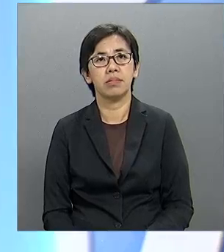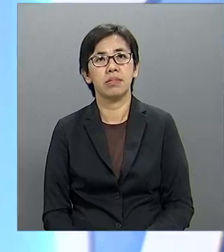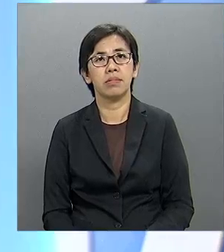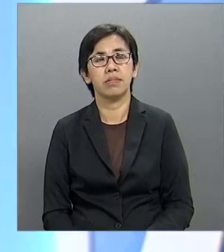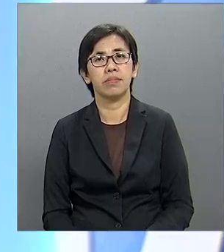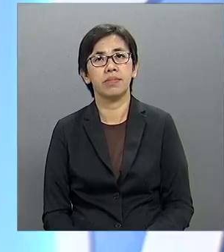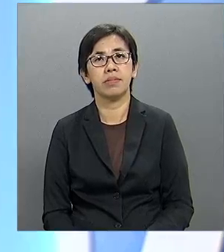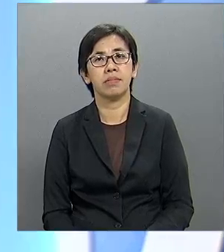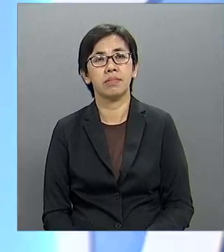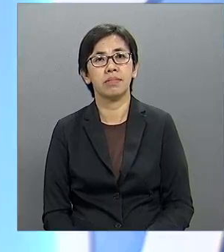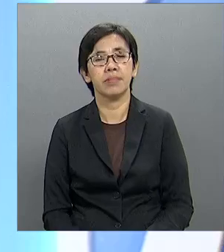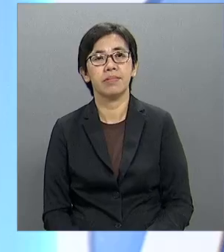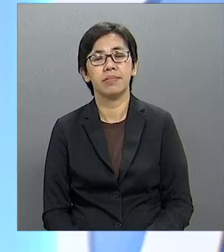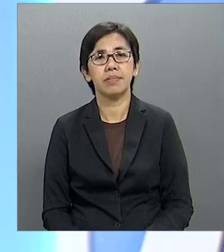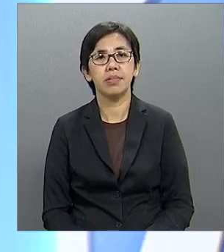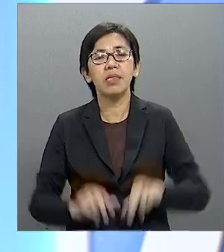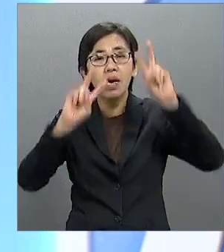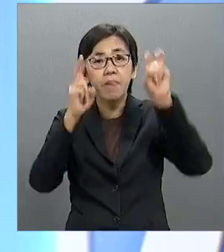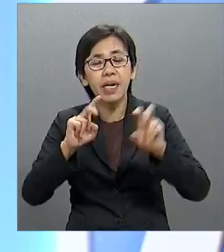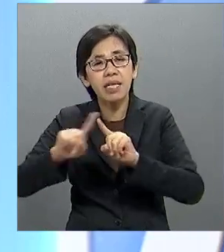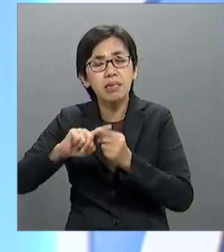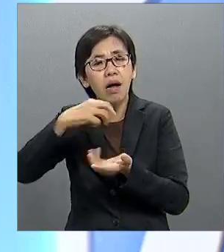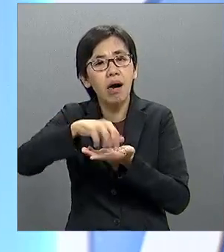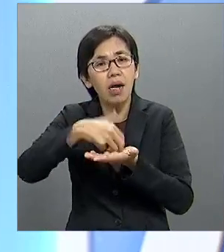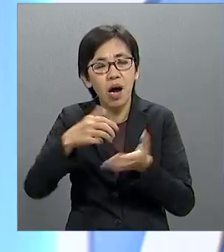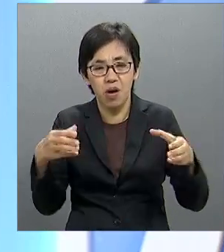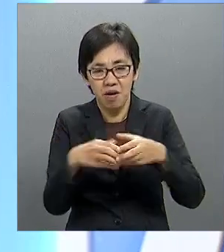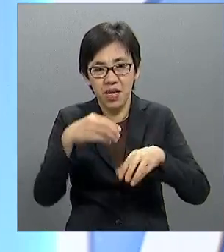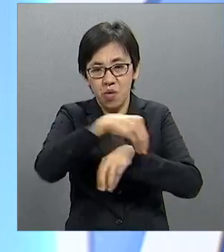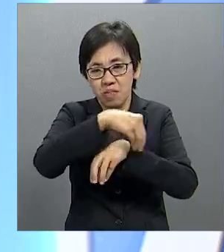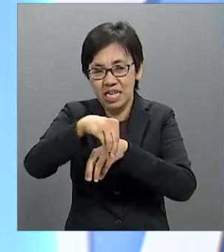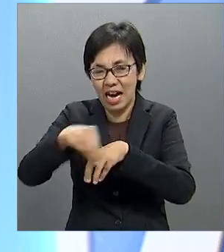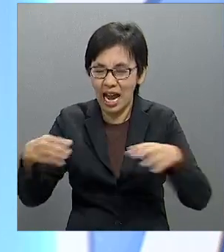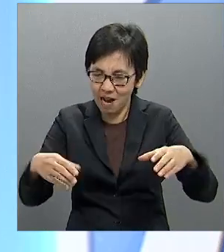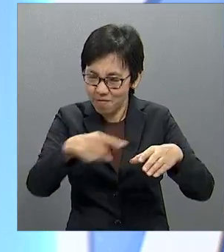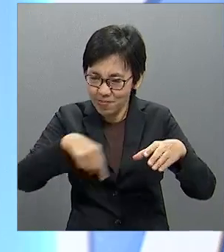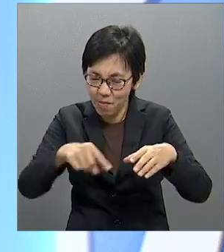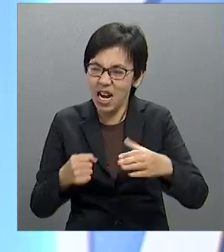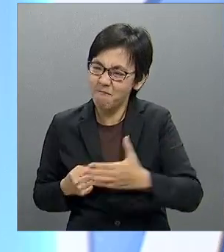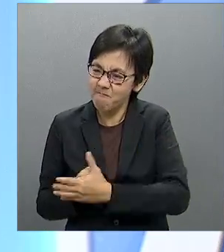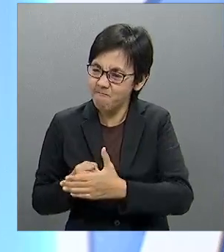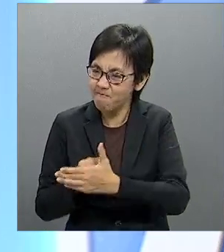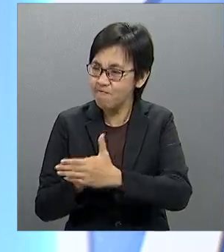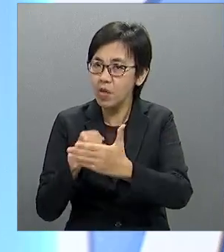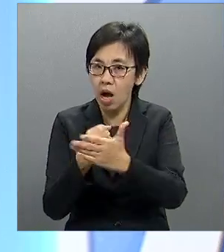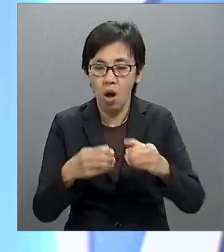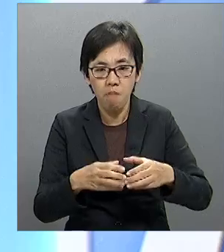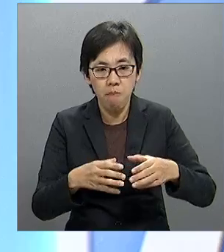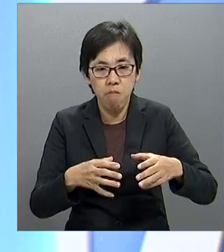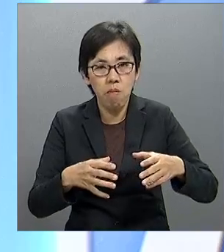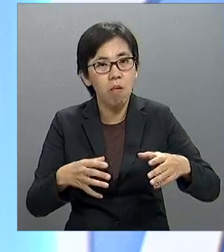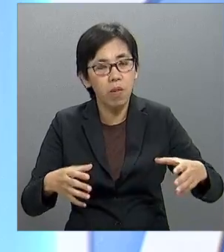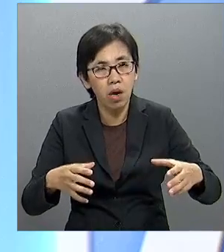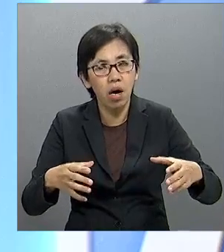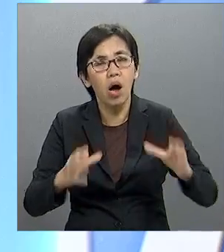จากหลายๆประเด็นทำให้เกิดกลุ่มการต่อสู้ขึ้นนะคะแล้วกลุ่มนี้เนี่ยขยายใหญ่ขึ้นมีกลุ่มคนที่เห็น